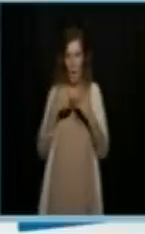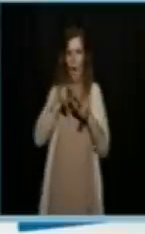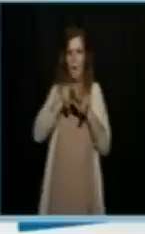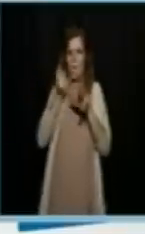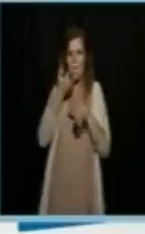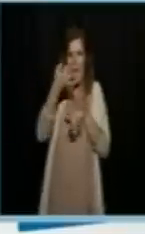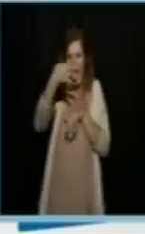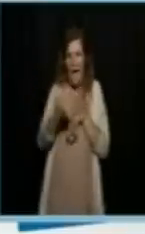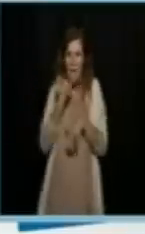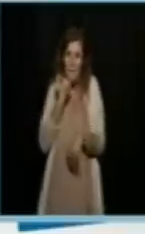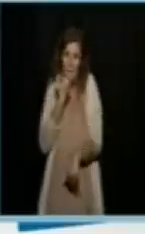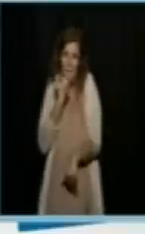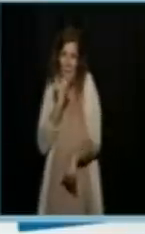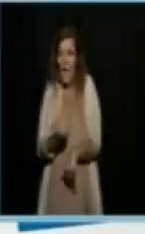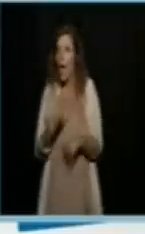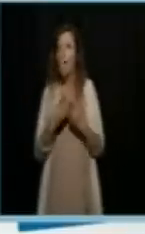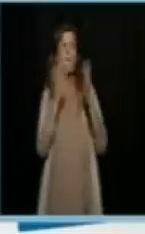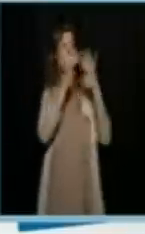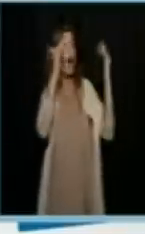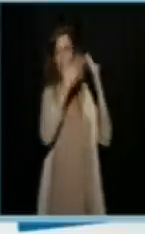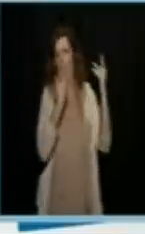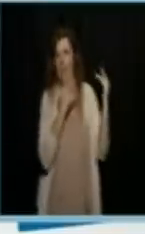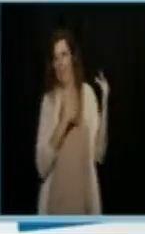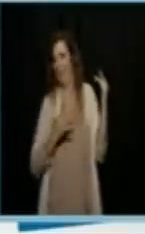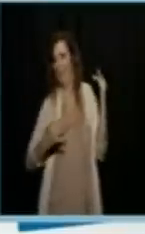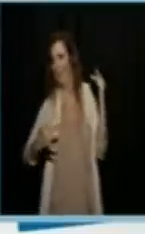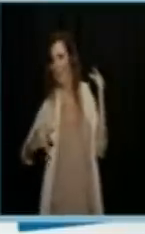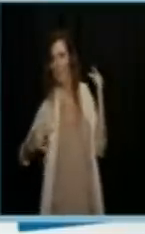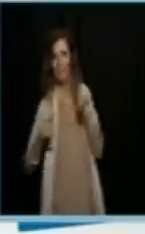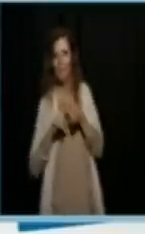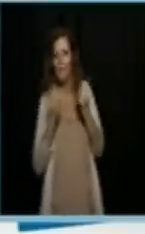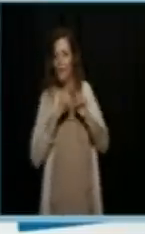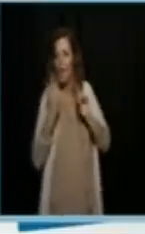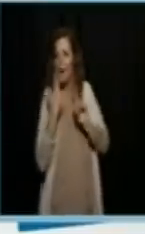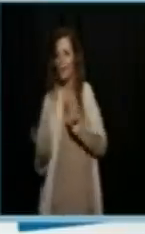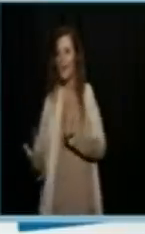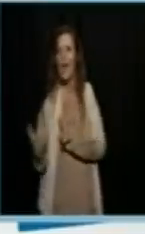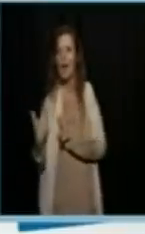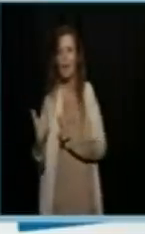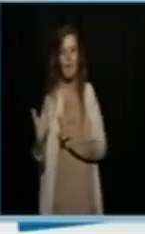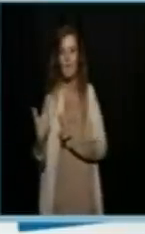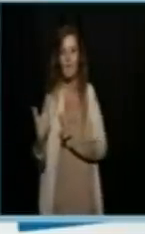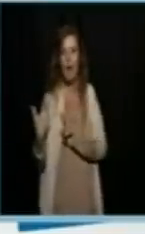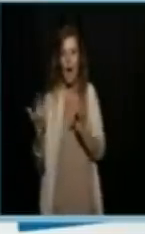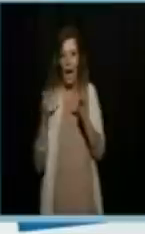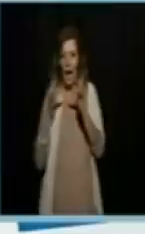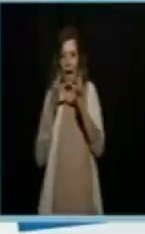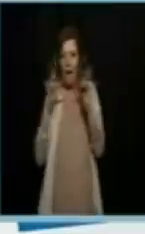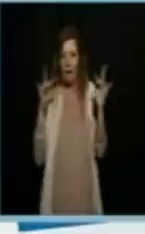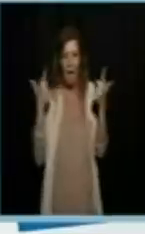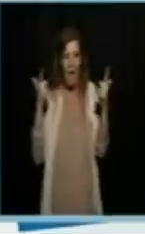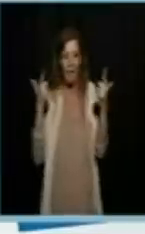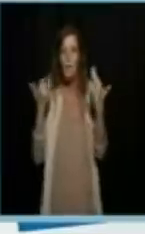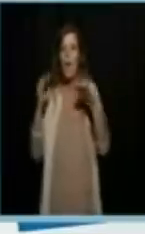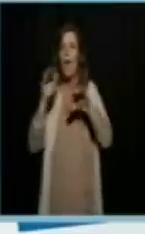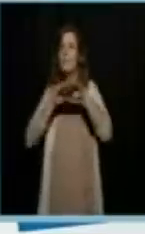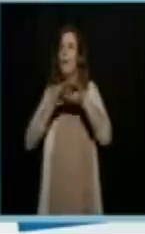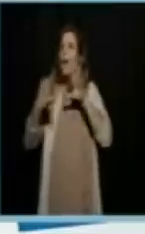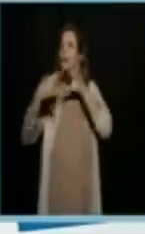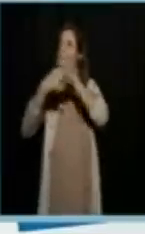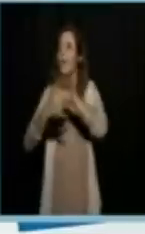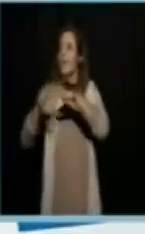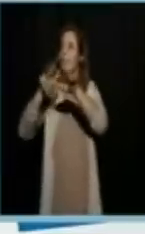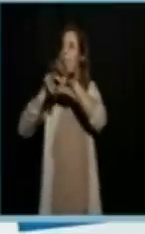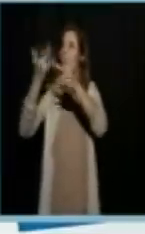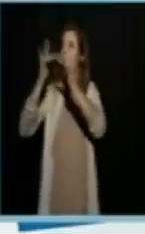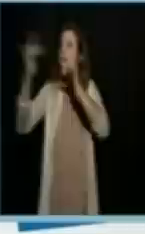talmente lontano dal mondo da non essere, fino a 3 anni fa, collegato con nessun servizio di internet a banda